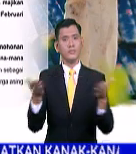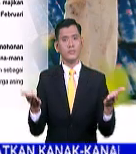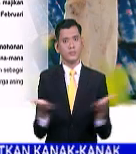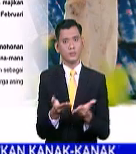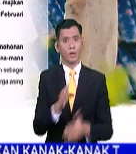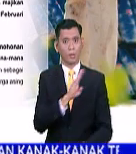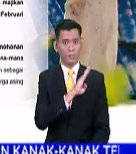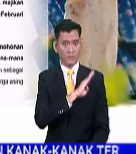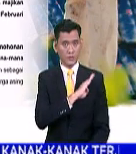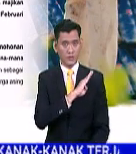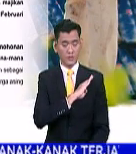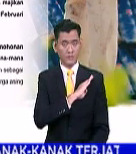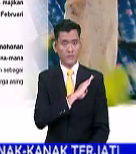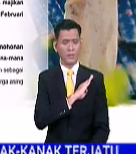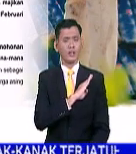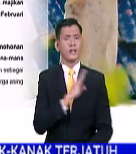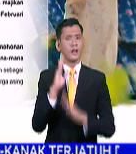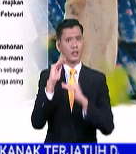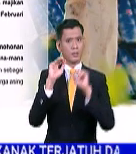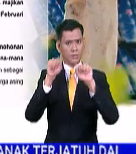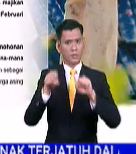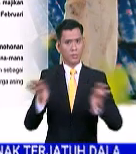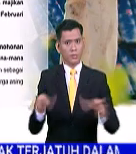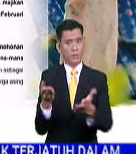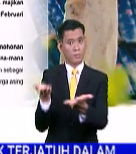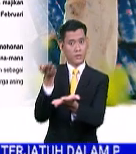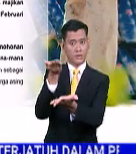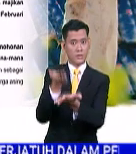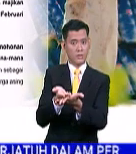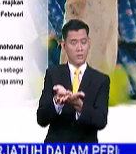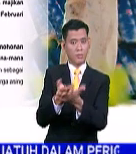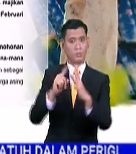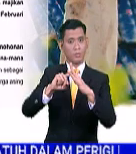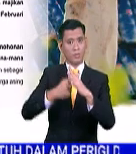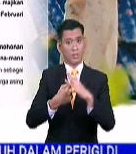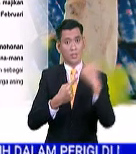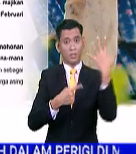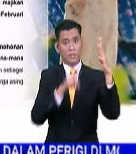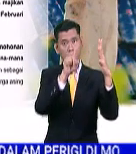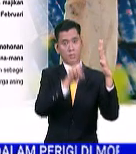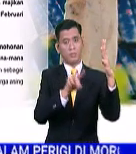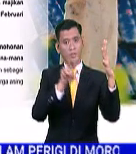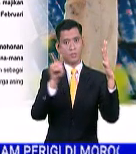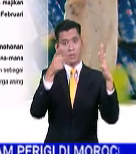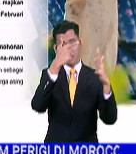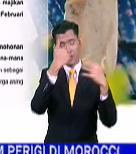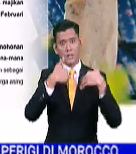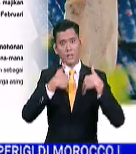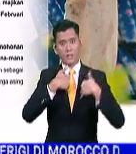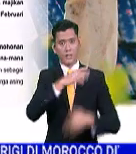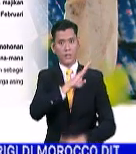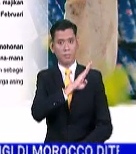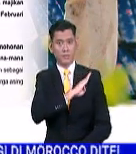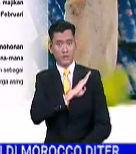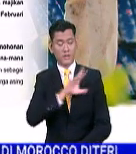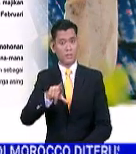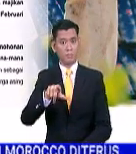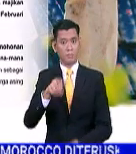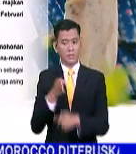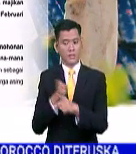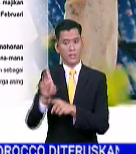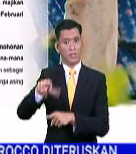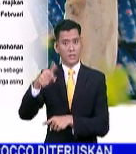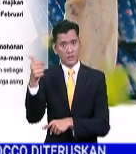majikan lain-lain sektor agar membuat permohonan bermula 15 Februari. Ini kerana terdapat majikan sektor lain turut